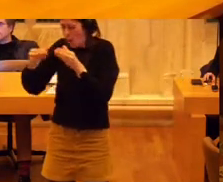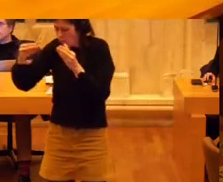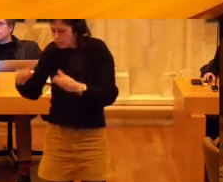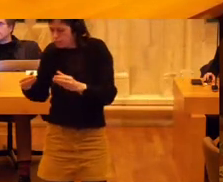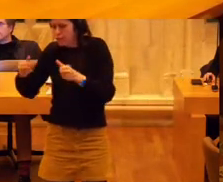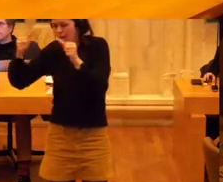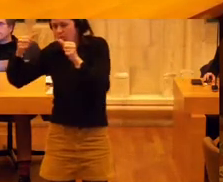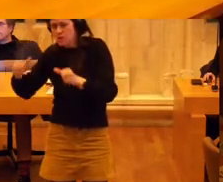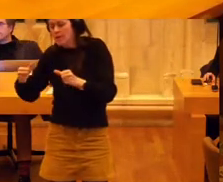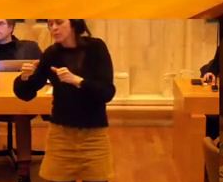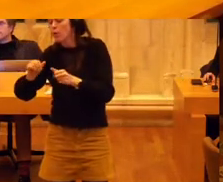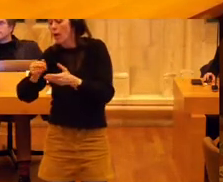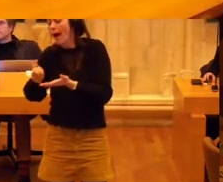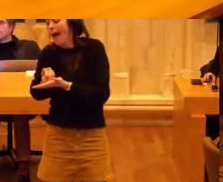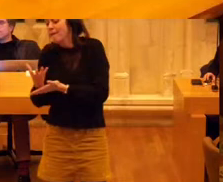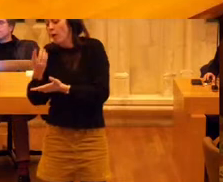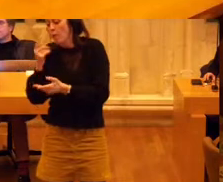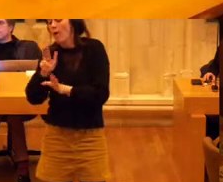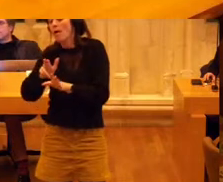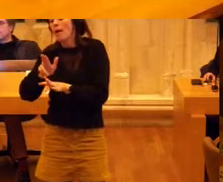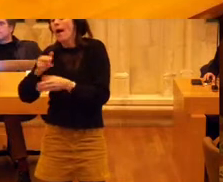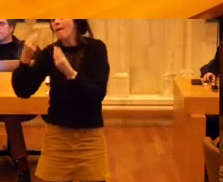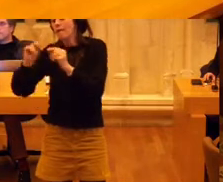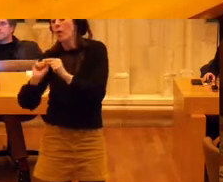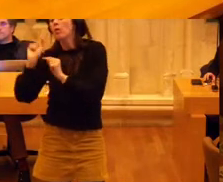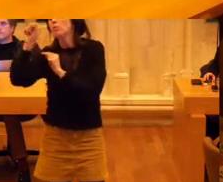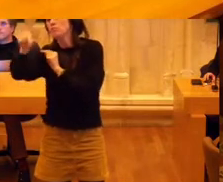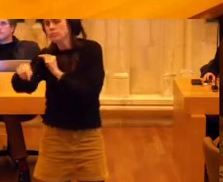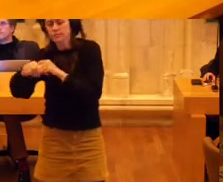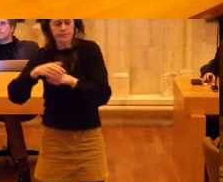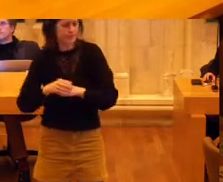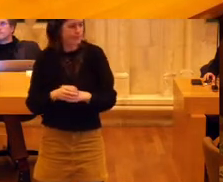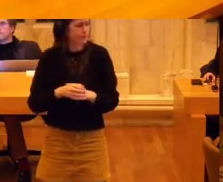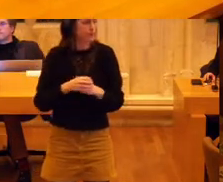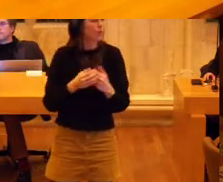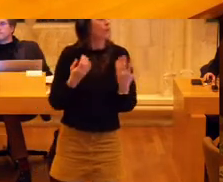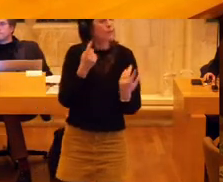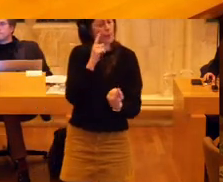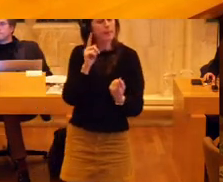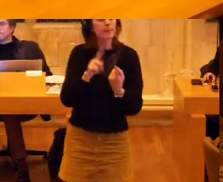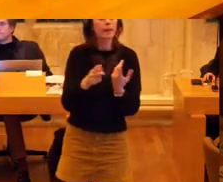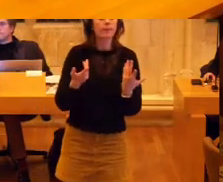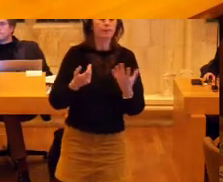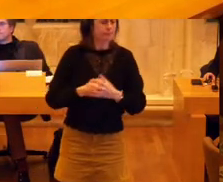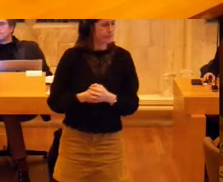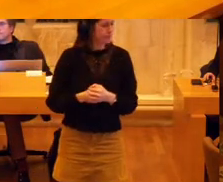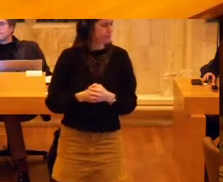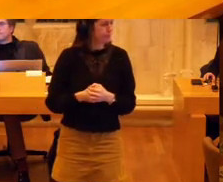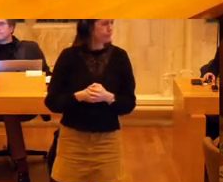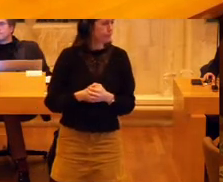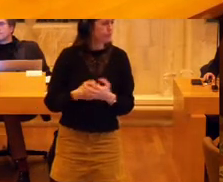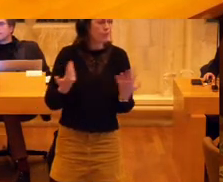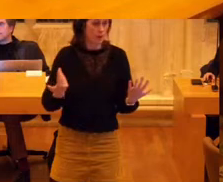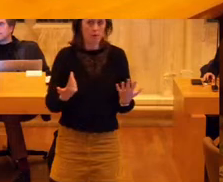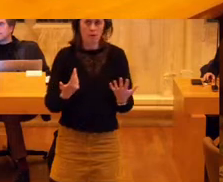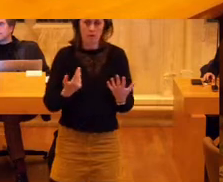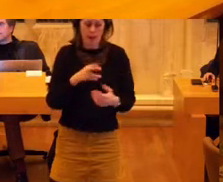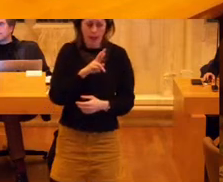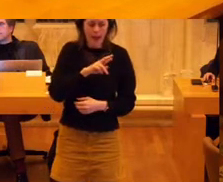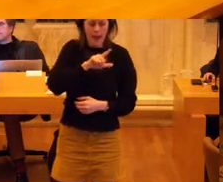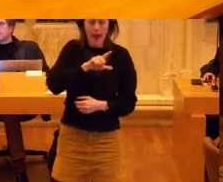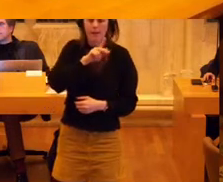est régi ce règlement. Donc sur le sujet des publicités et préenseignes, pour commencer, alors c'est une évolution de notre